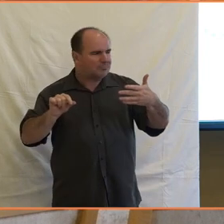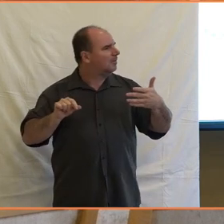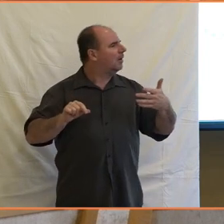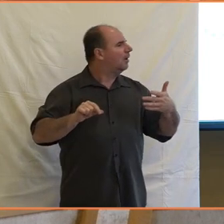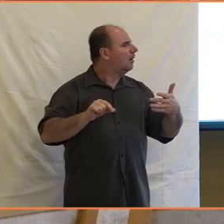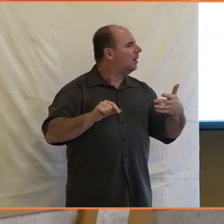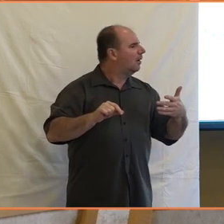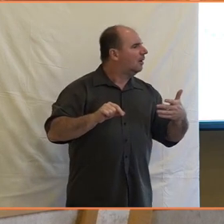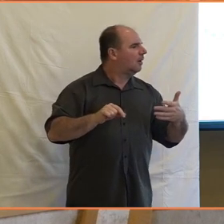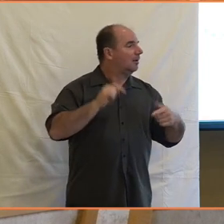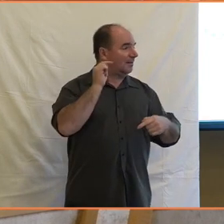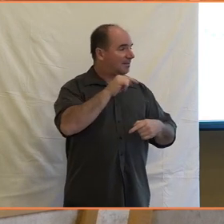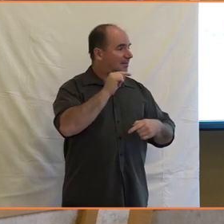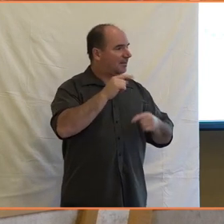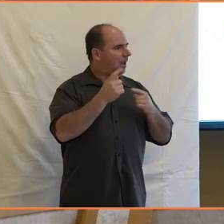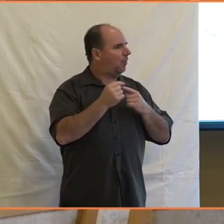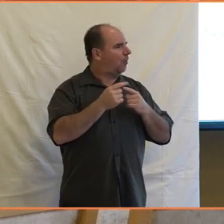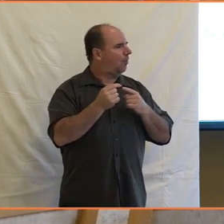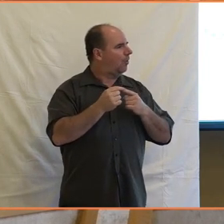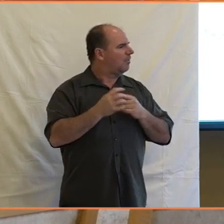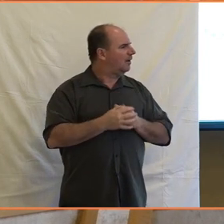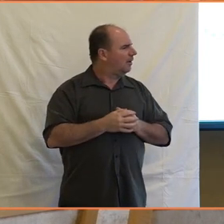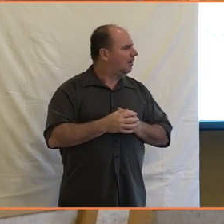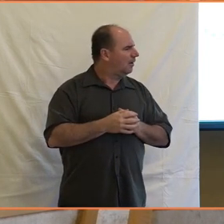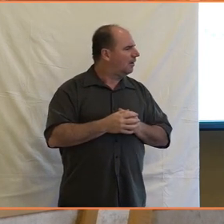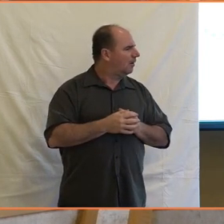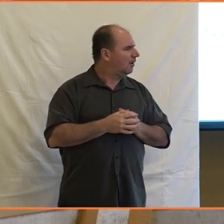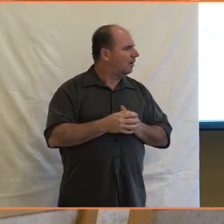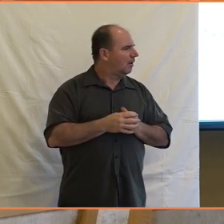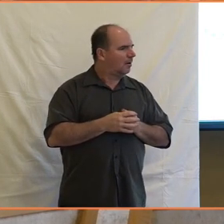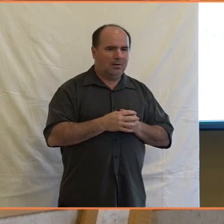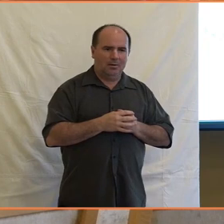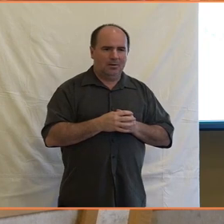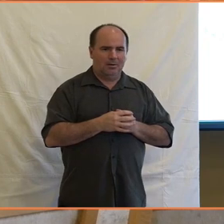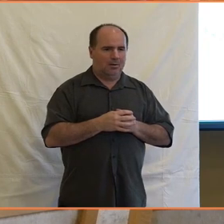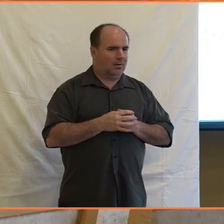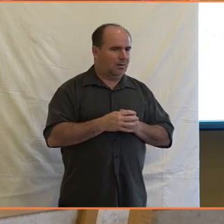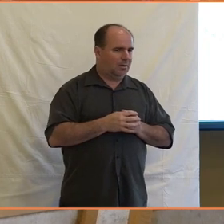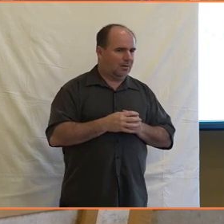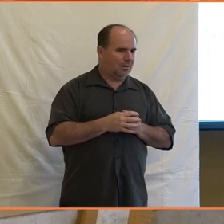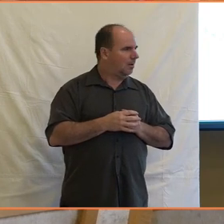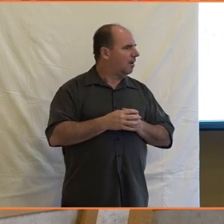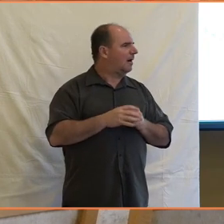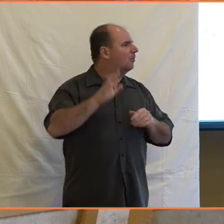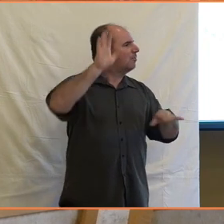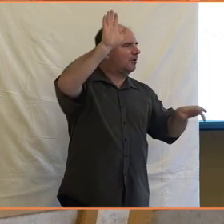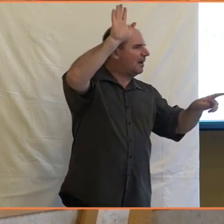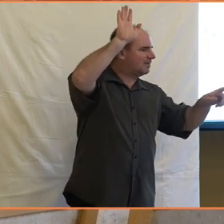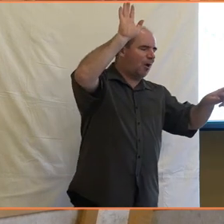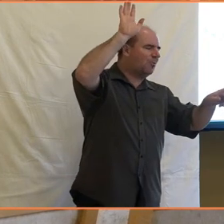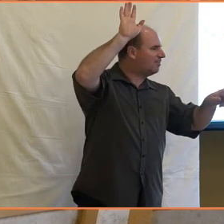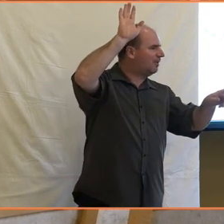Profanta. Ta komedie Odvolávám, co jsem nařídil a SNIA a automatickým zřízením datové schránky fyzické osoby má prosím nějaké politické pozadí.